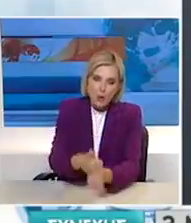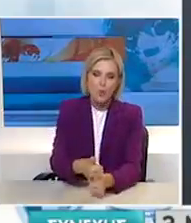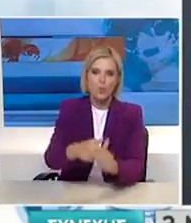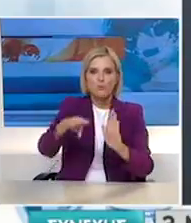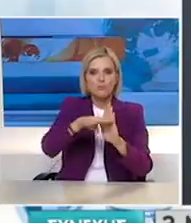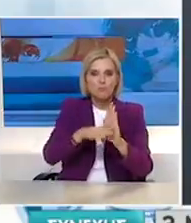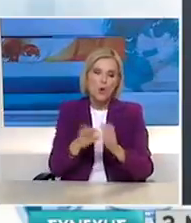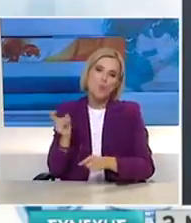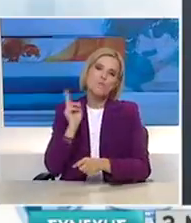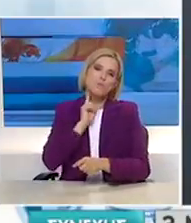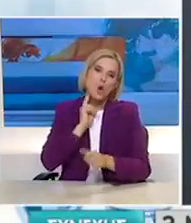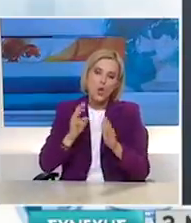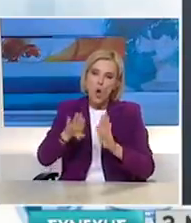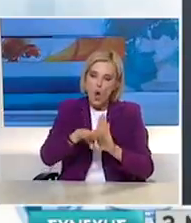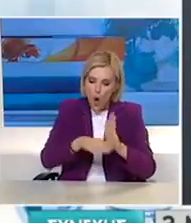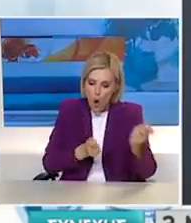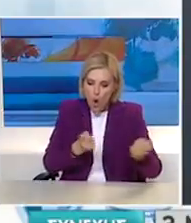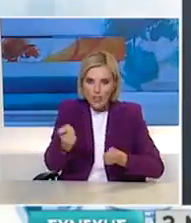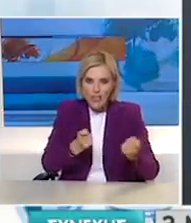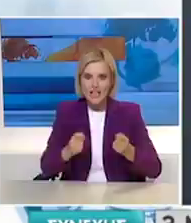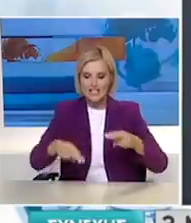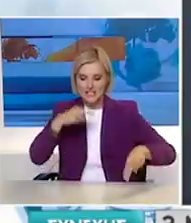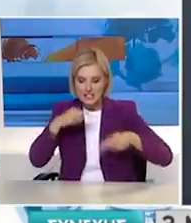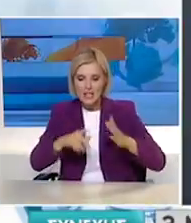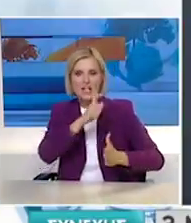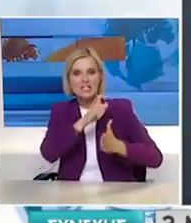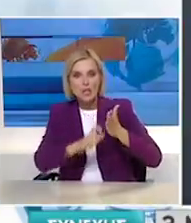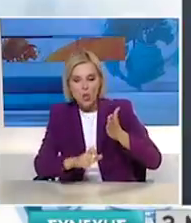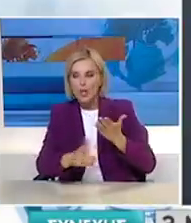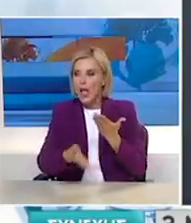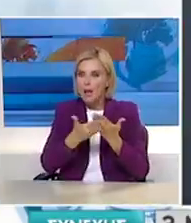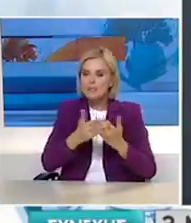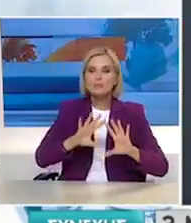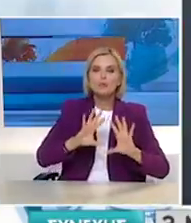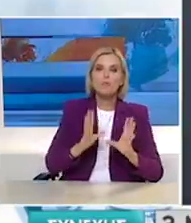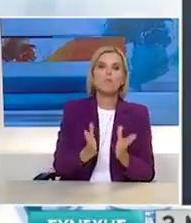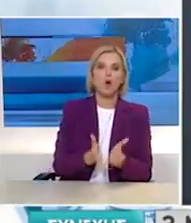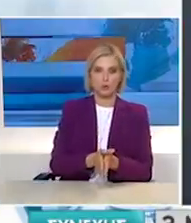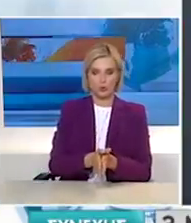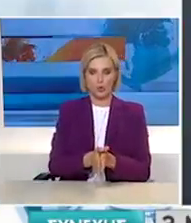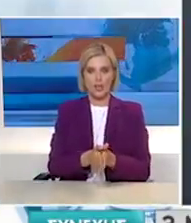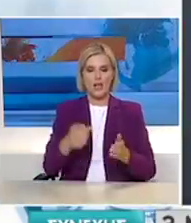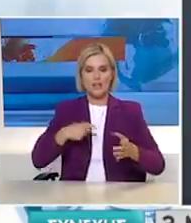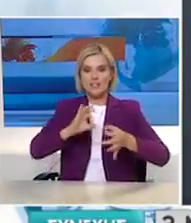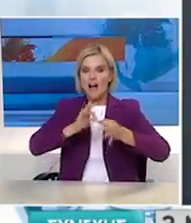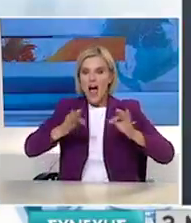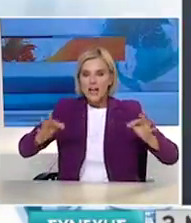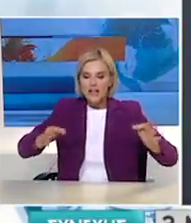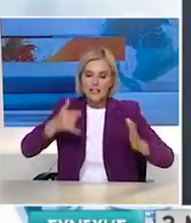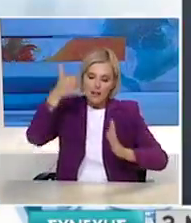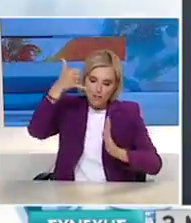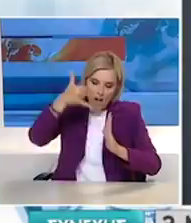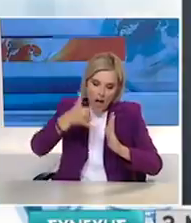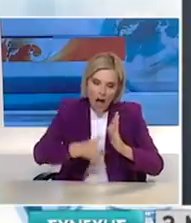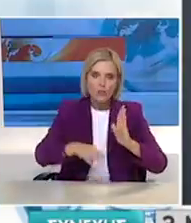τουριστικών επιχειρήσεων και τη μεταφορά των επισκεπτών. Γι' αυτό και το σχέδιο προβλέπει αναλυτικά τους κανόνες υγιεινής και προστασίας για τη λειτουργία